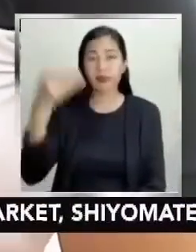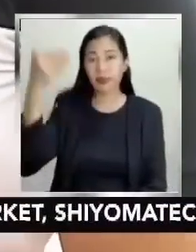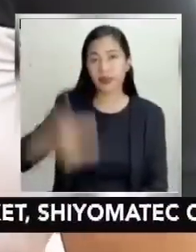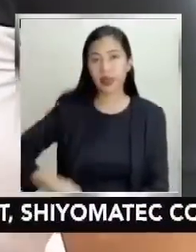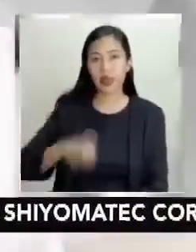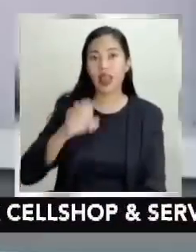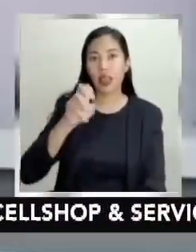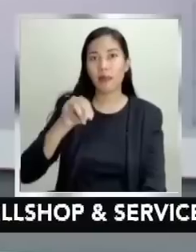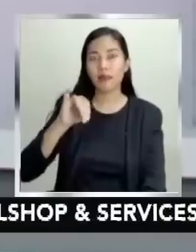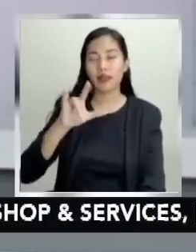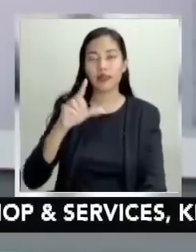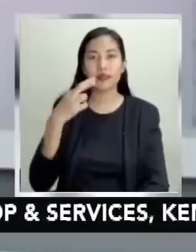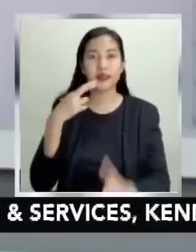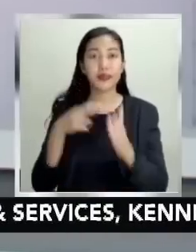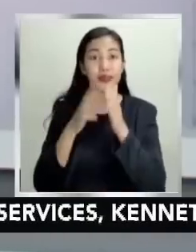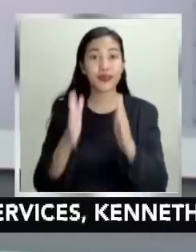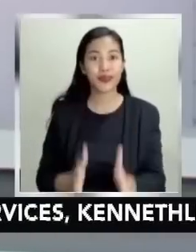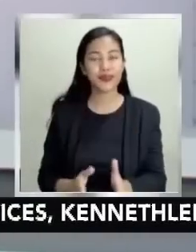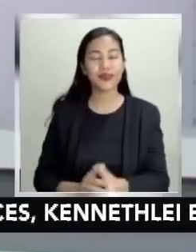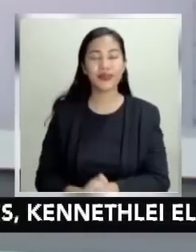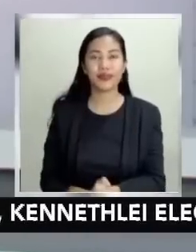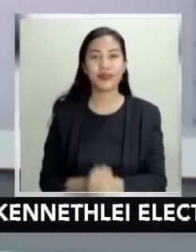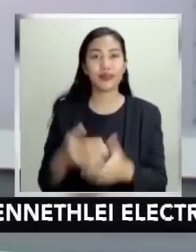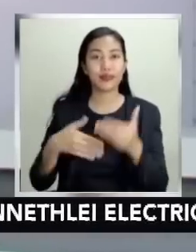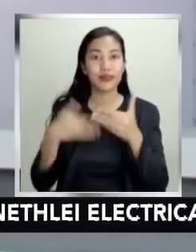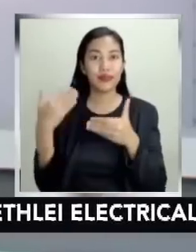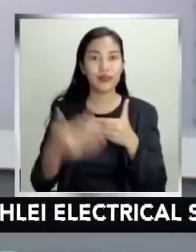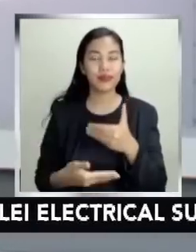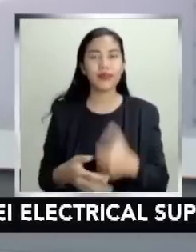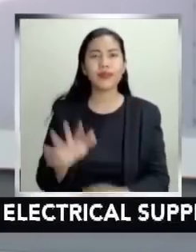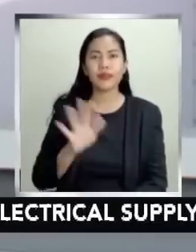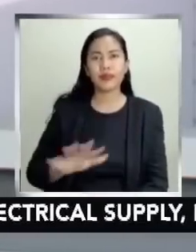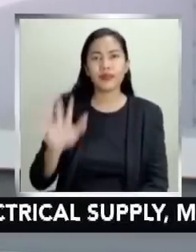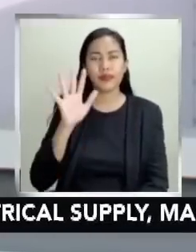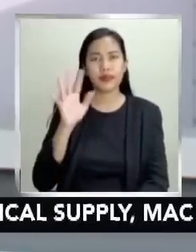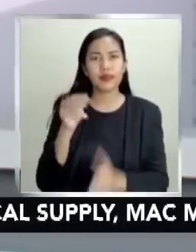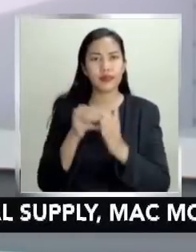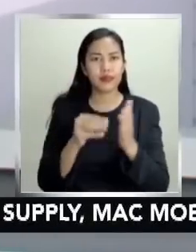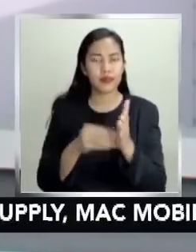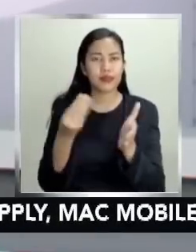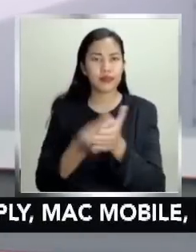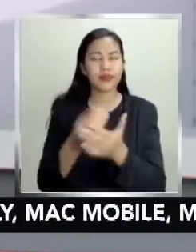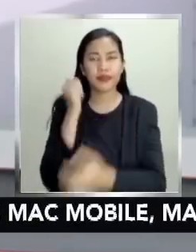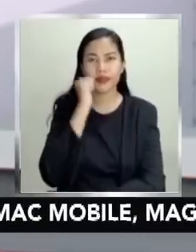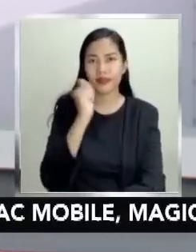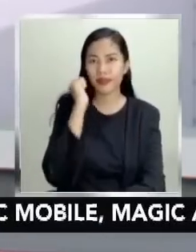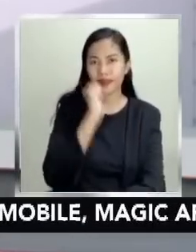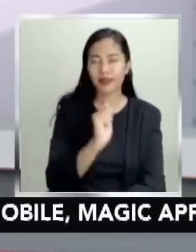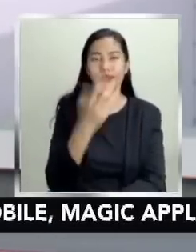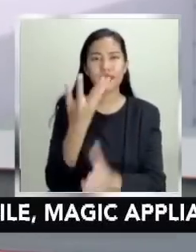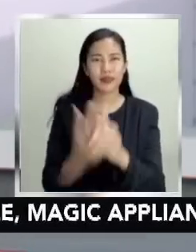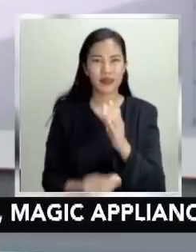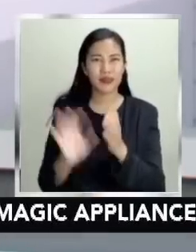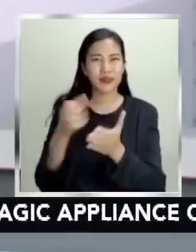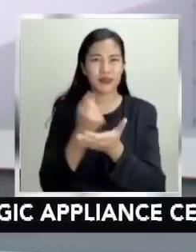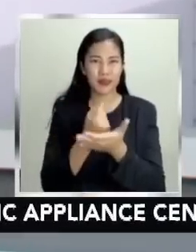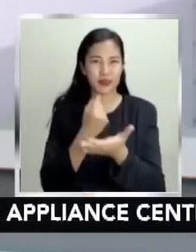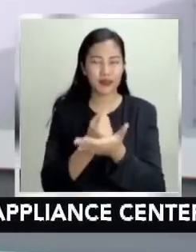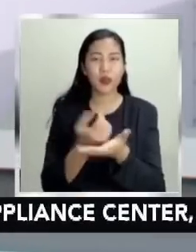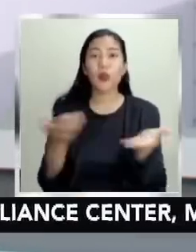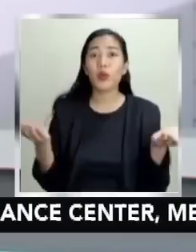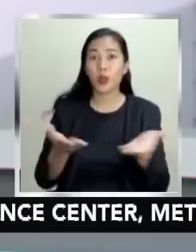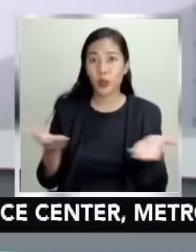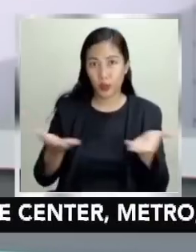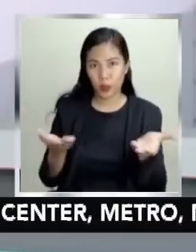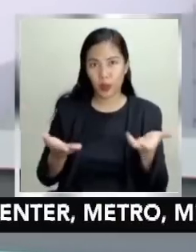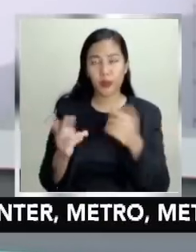Oras. Mahigit 5 milyong piso kada araw ang posibleng mawalang kita sa Puerto Galera kung isasara